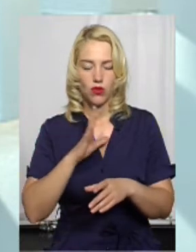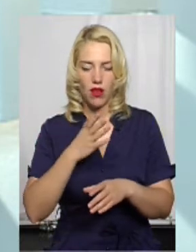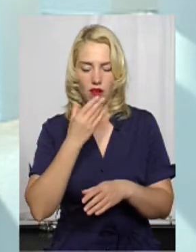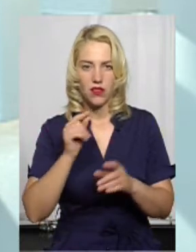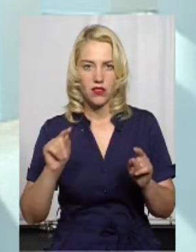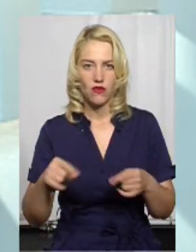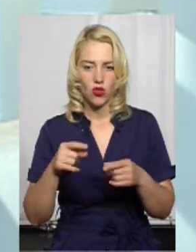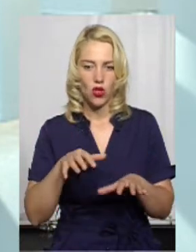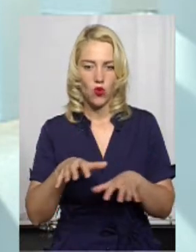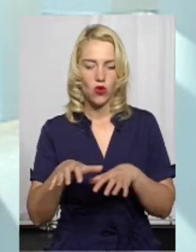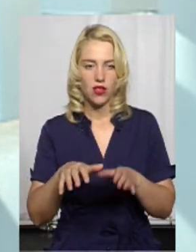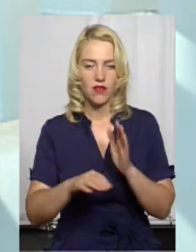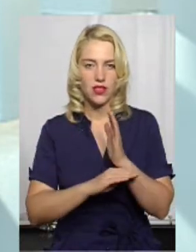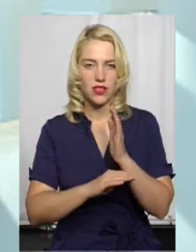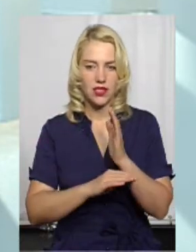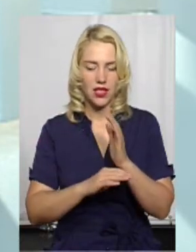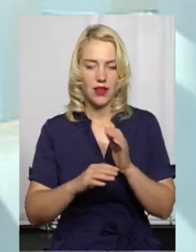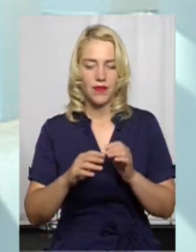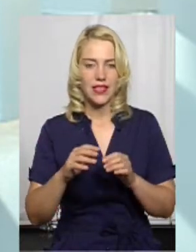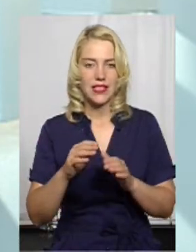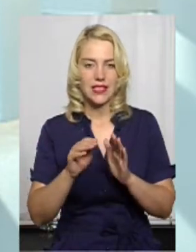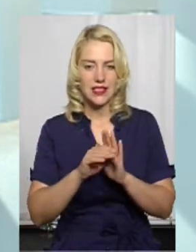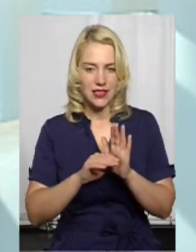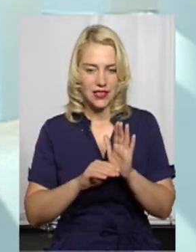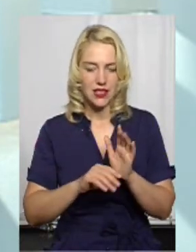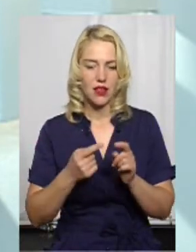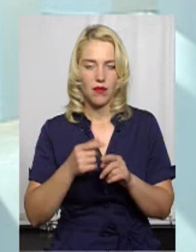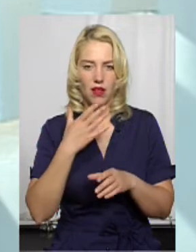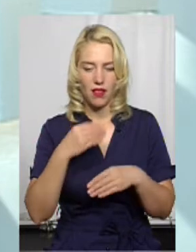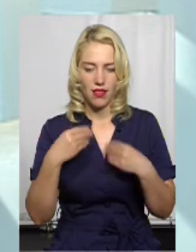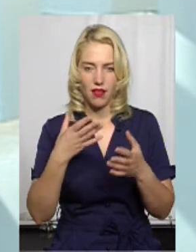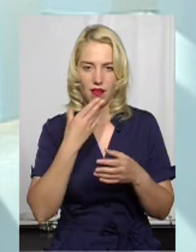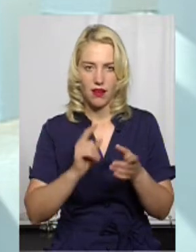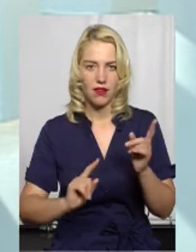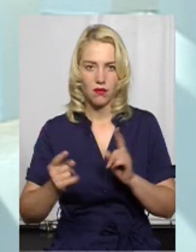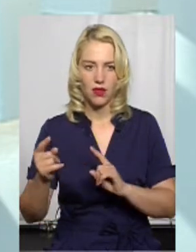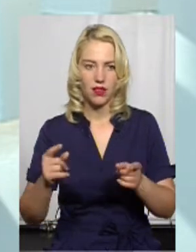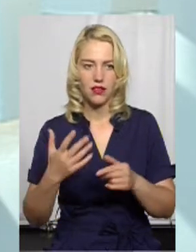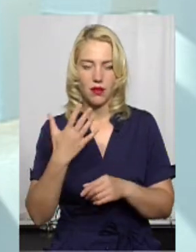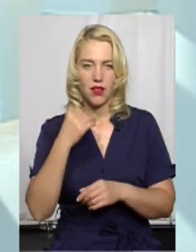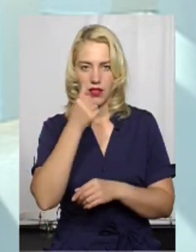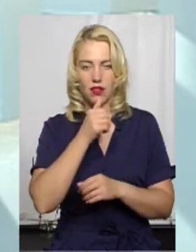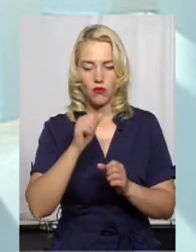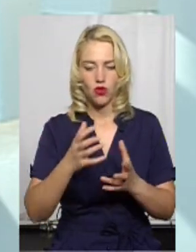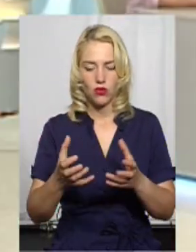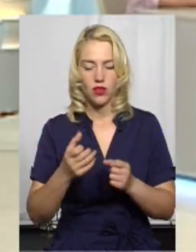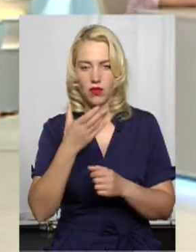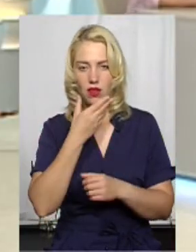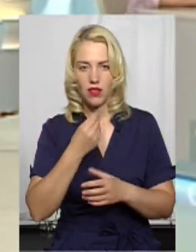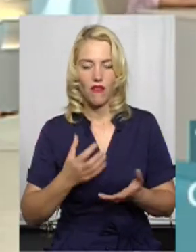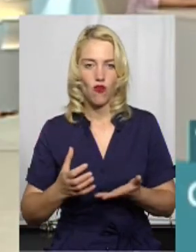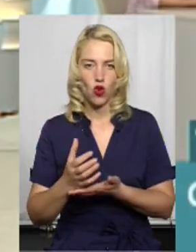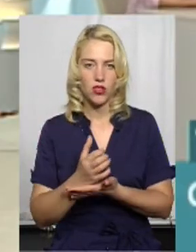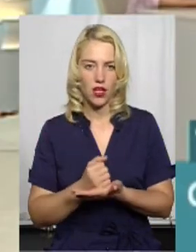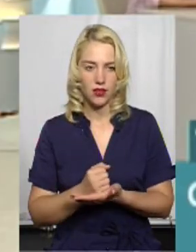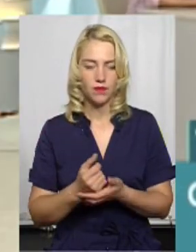створивши в ньому, він дає гарний приріст, формується чи кущ, чи дерево, і 5-й рік вже можна отримати гарний врожай. А